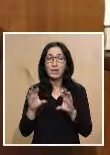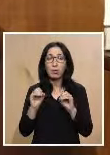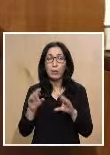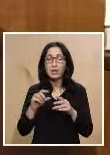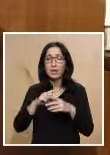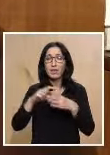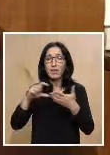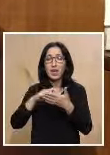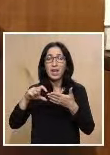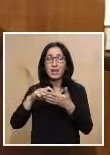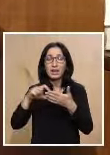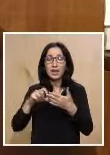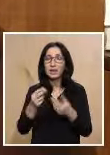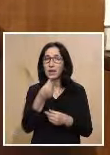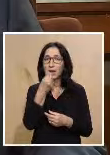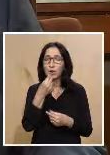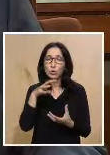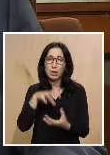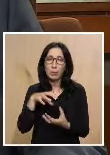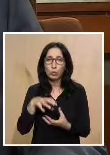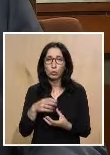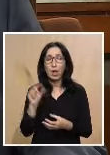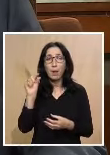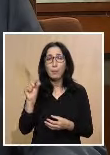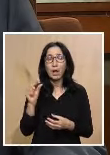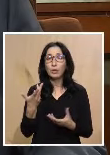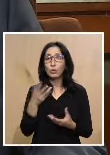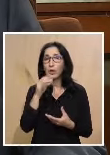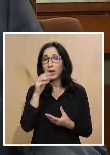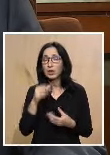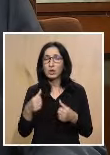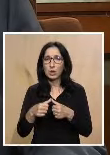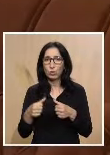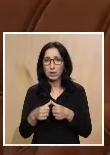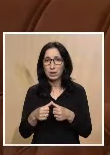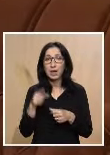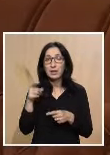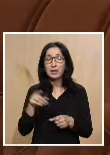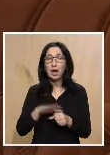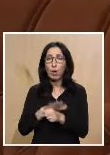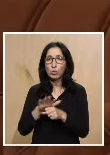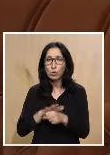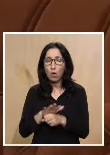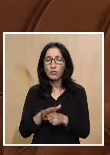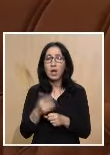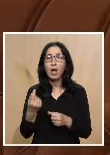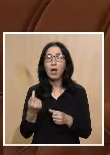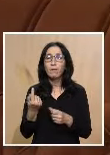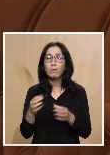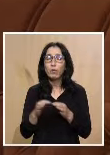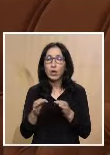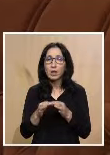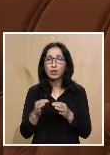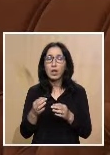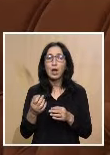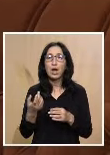в етикетите на хранителните продукти. Малко няколко думички да кажа за люцерната, че тя е основна фуражна